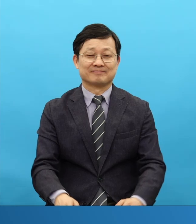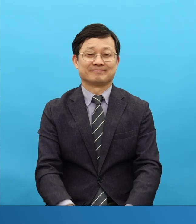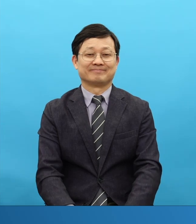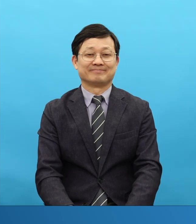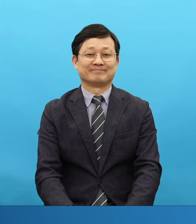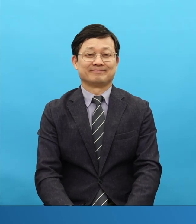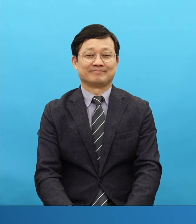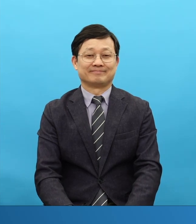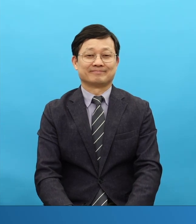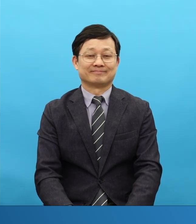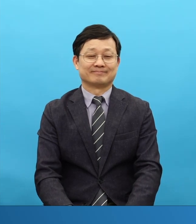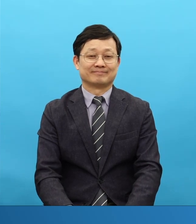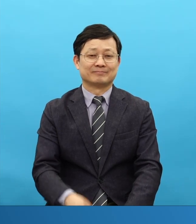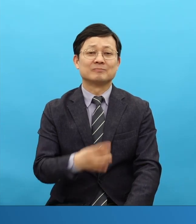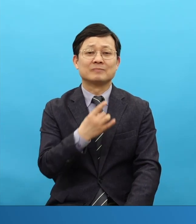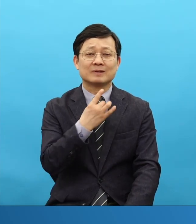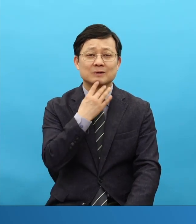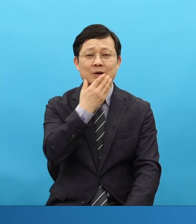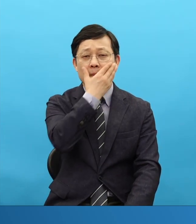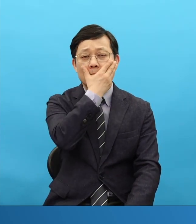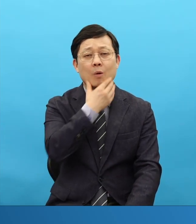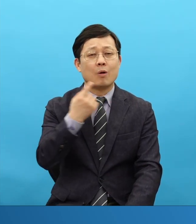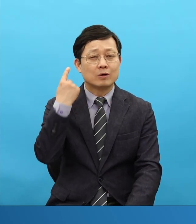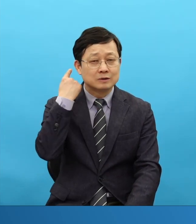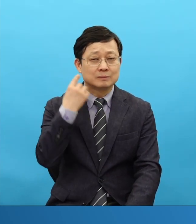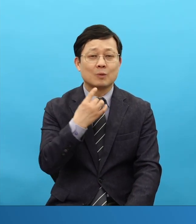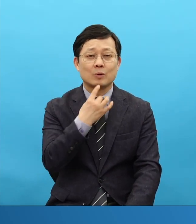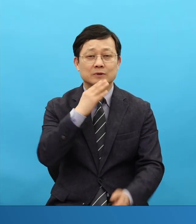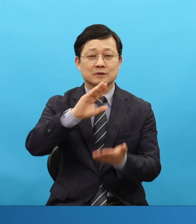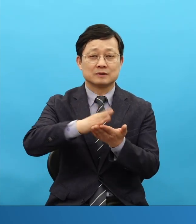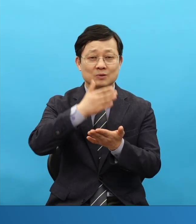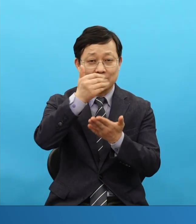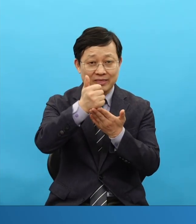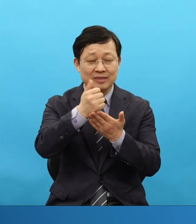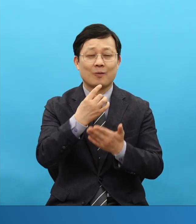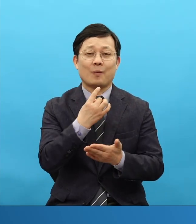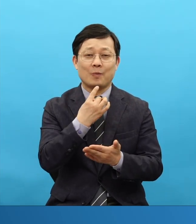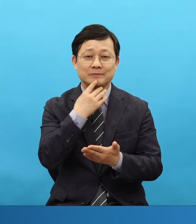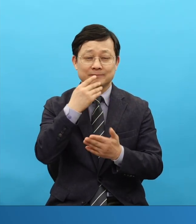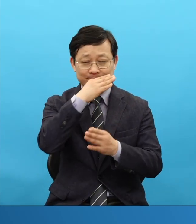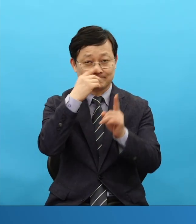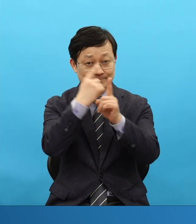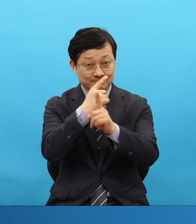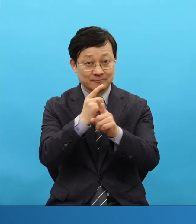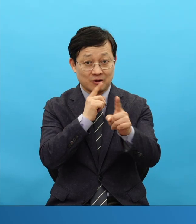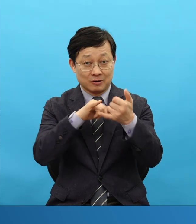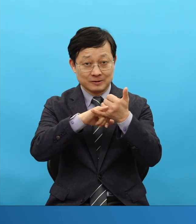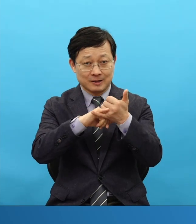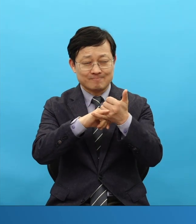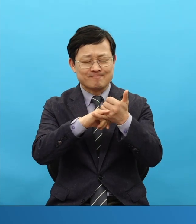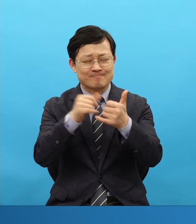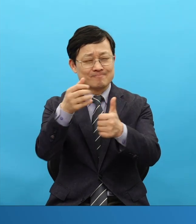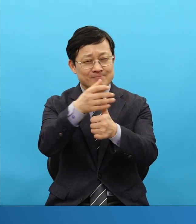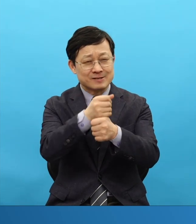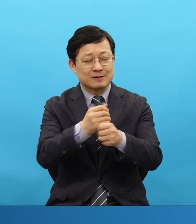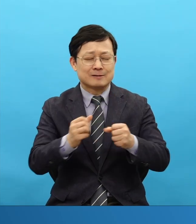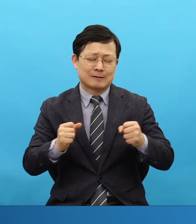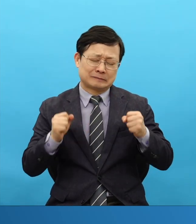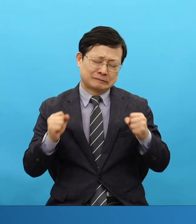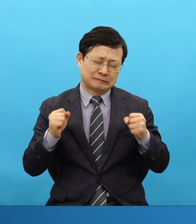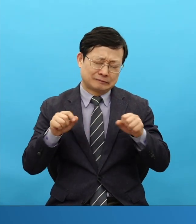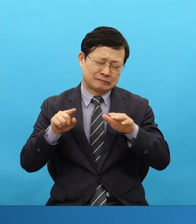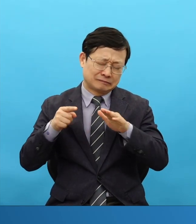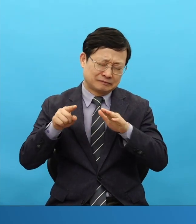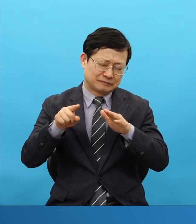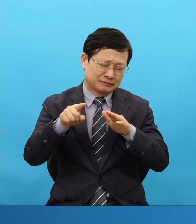have no other reason. 오직 복음만, 오직 그리스도만, 오직 치유의 언약을 향해 달려가게